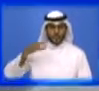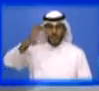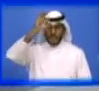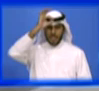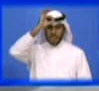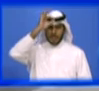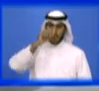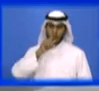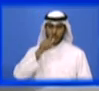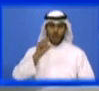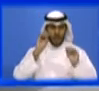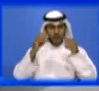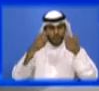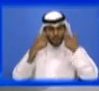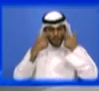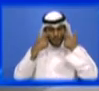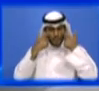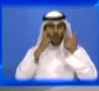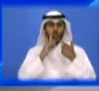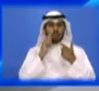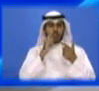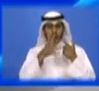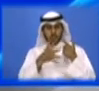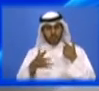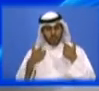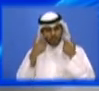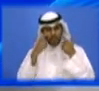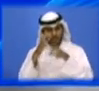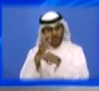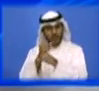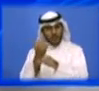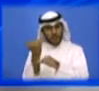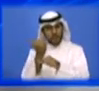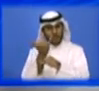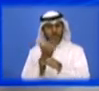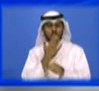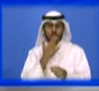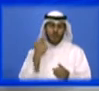ووزارة الداخلية تدعو الجميع أن يتحملوا واجبهم الأبوي والأسري والمجتمعي